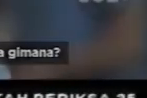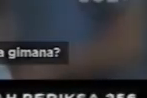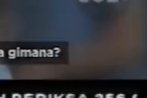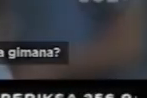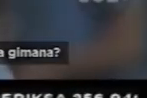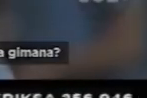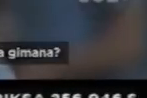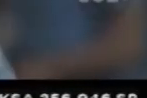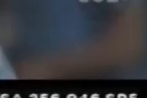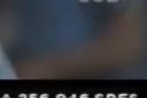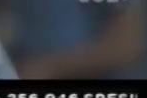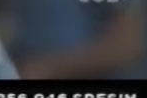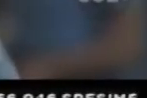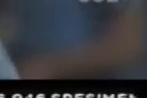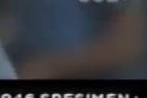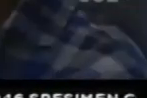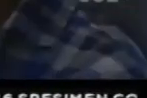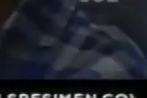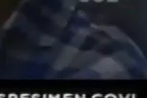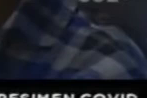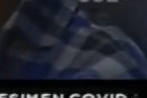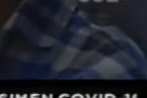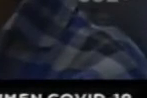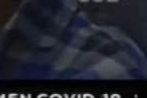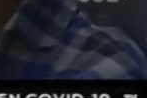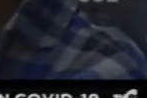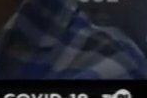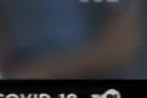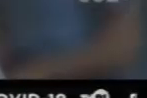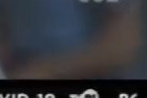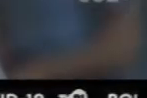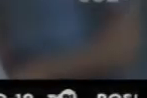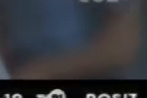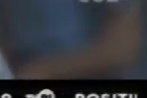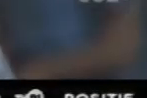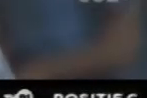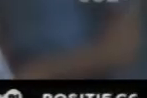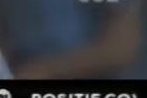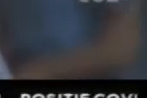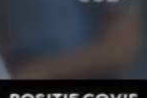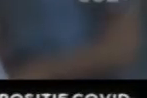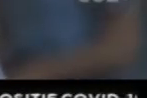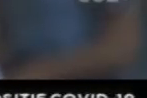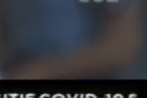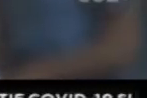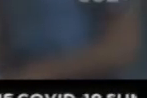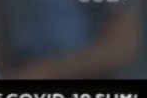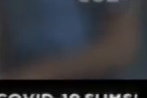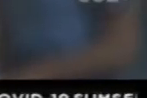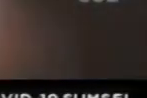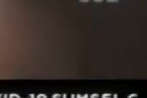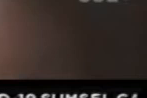tetangga-tetangga gimana? Bagus yang nggak mau lihat ibu sakit. Mohon restu ya, Bu. Ya